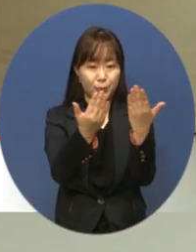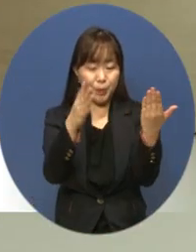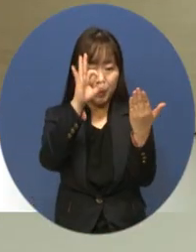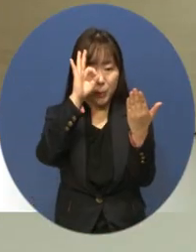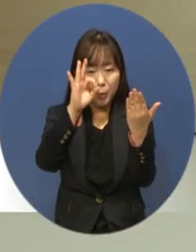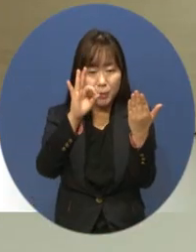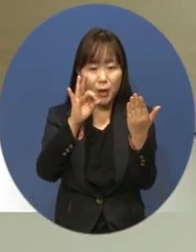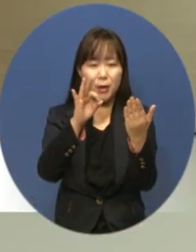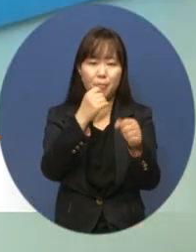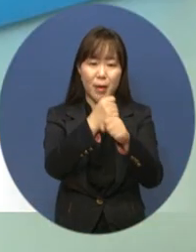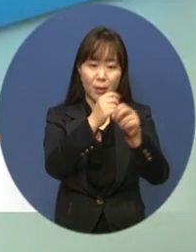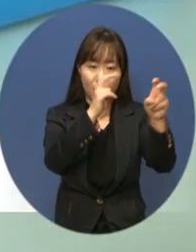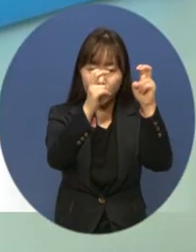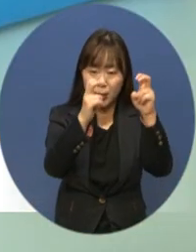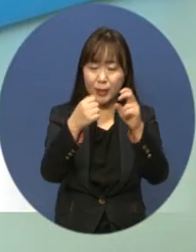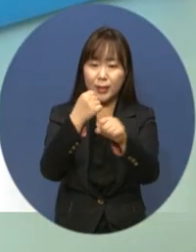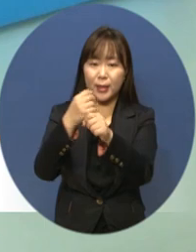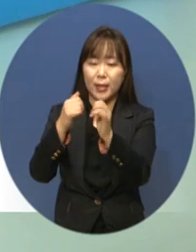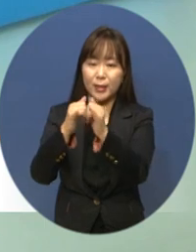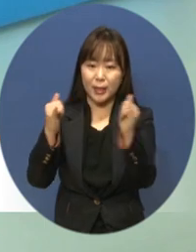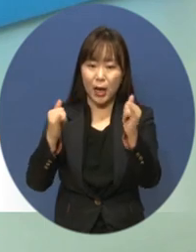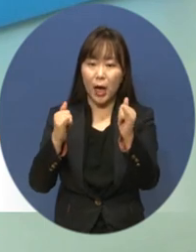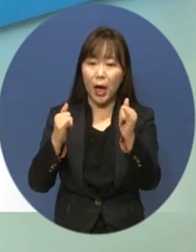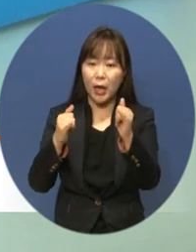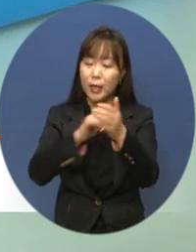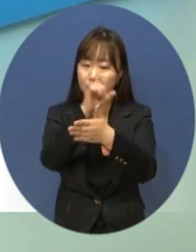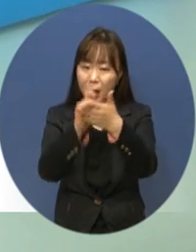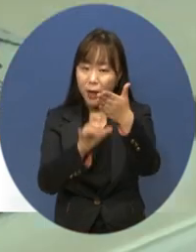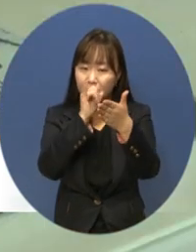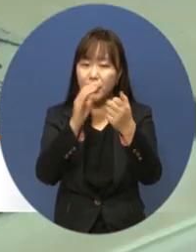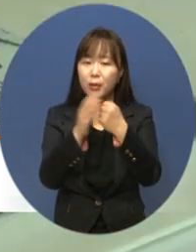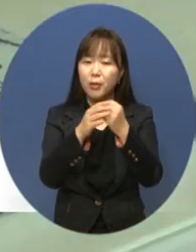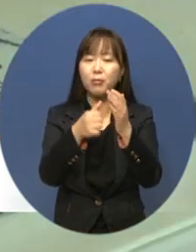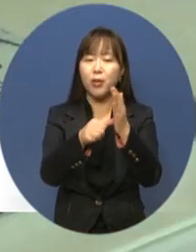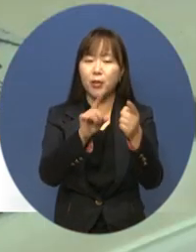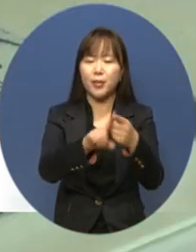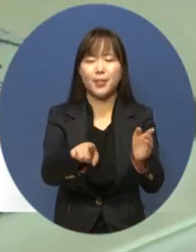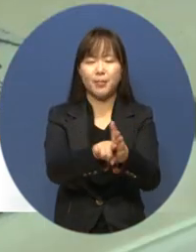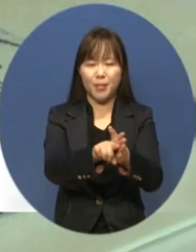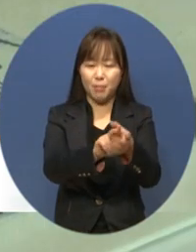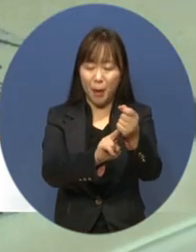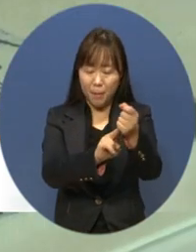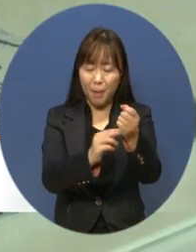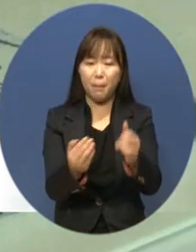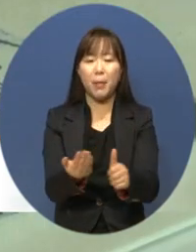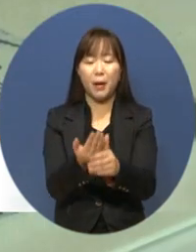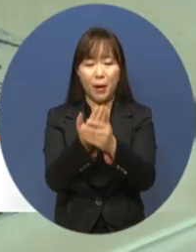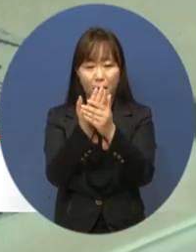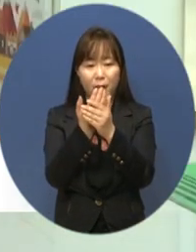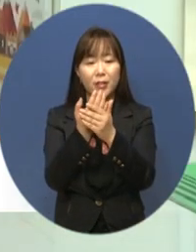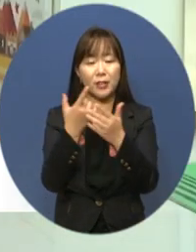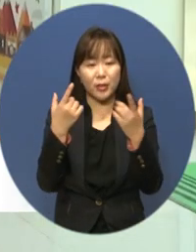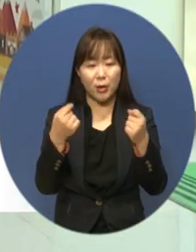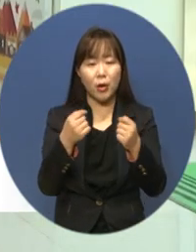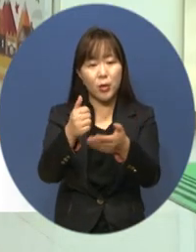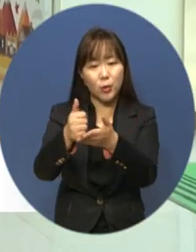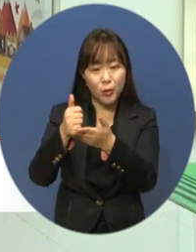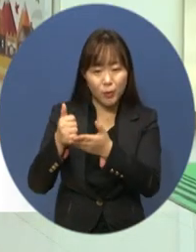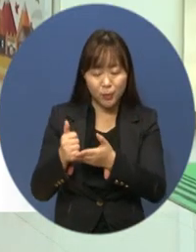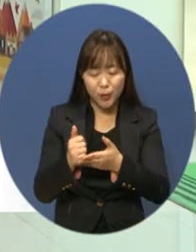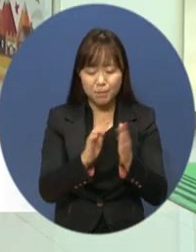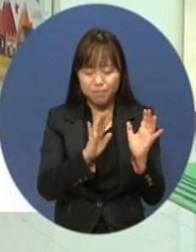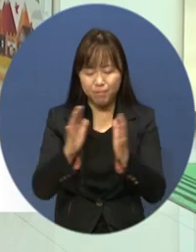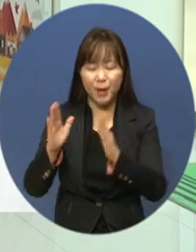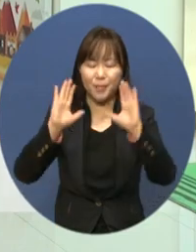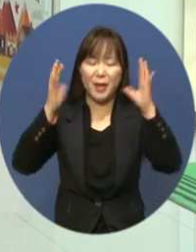진열대에는 생산업체와 생산자의 인적사항을 적어 상품에 대한 신뢰와 판매 촉진을 도모하는 등 손님을 맞이할